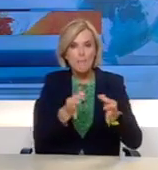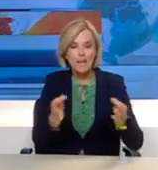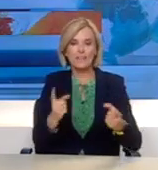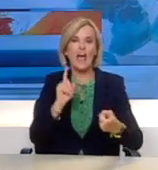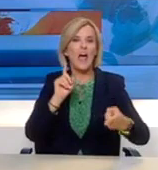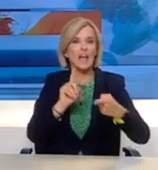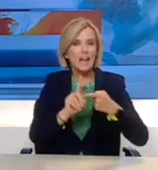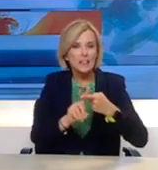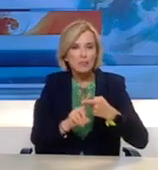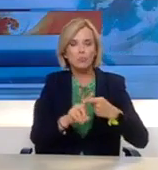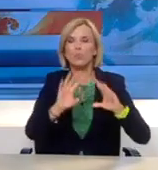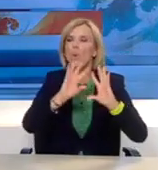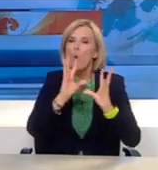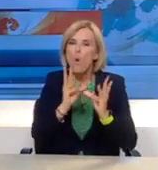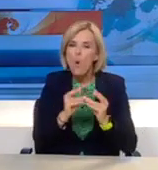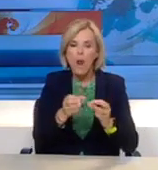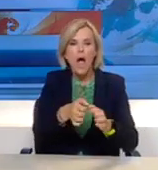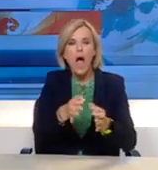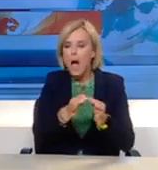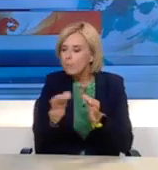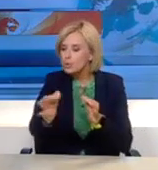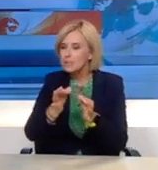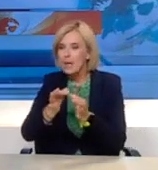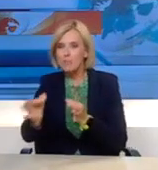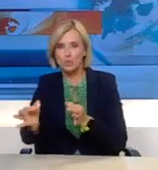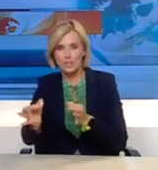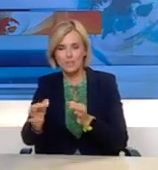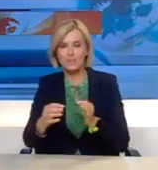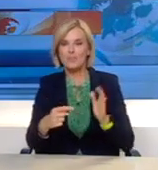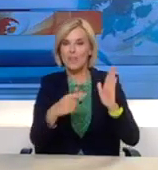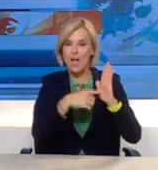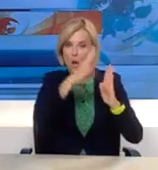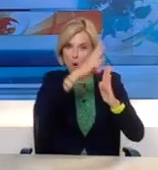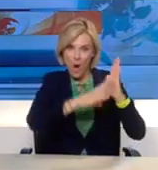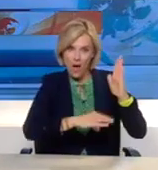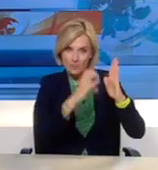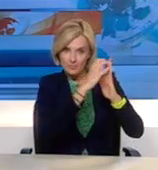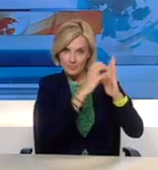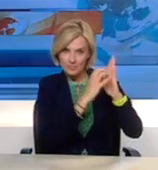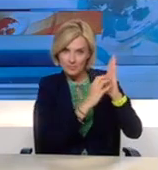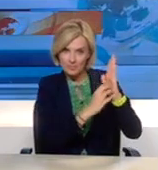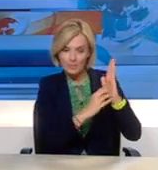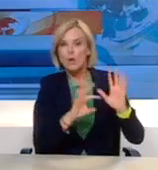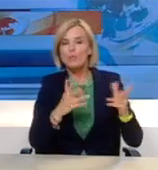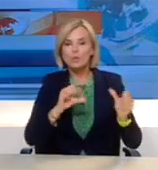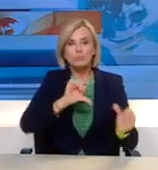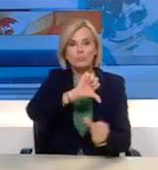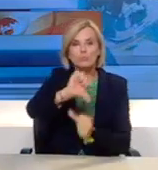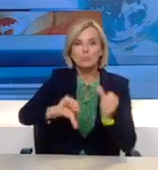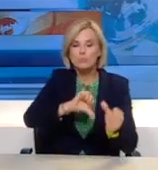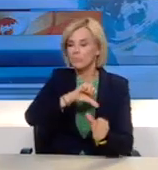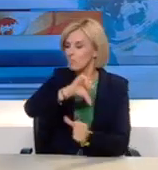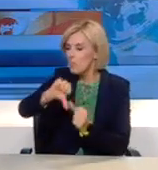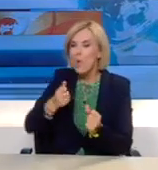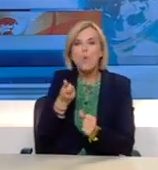που θα πρέπει να τηρούνται. Αξίζει να σημειωθεί ότι η εγκύκλωση ορίζει μεταξύ άλλων την εκπεριτροπής προσέλευση των ωφελούμενων στις δομές, μείωση